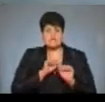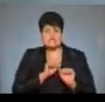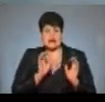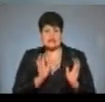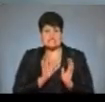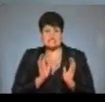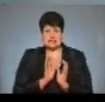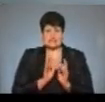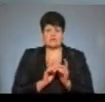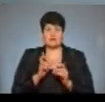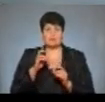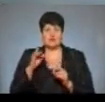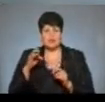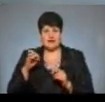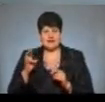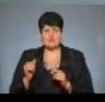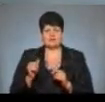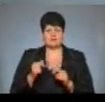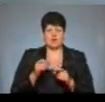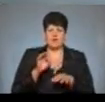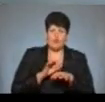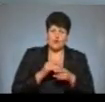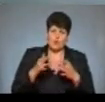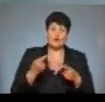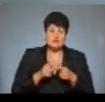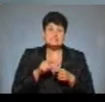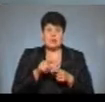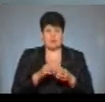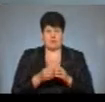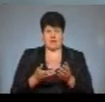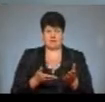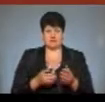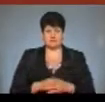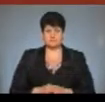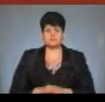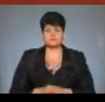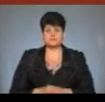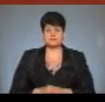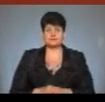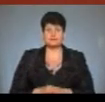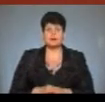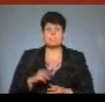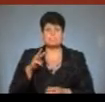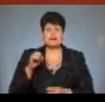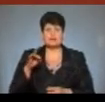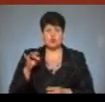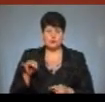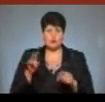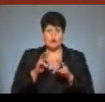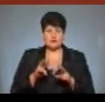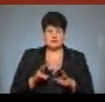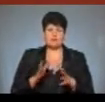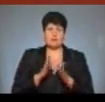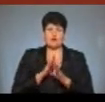захистити, тобто від бурянів, від шкідників, від хвороб. Оце проблема на сьогоднішній день. Ну, власне, метеоролог Оксана Софінська проаналізувала для нашого